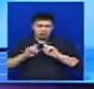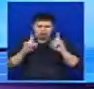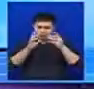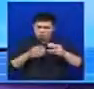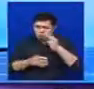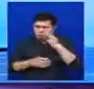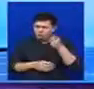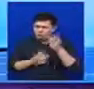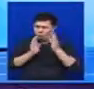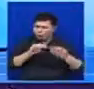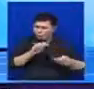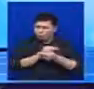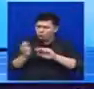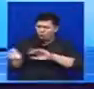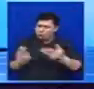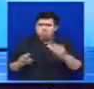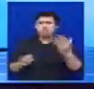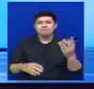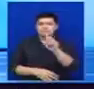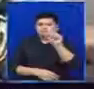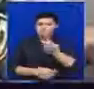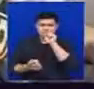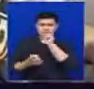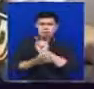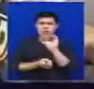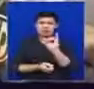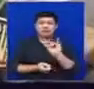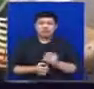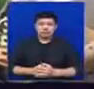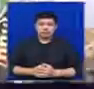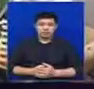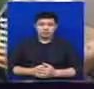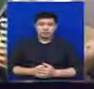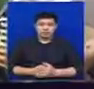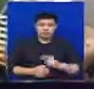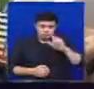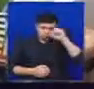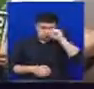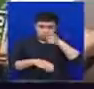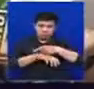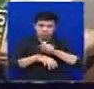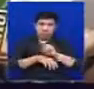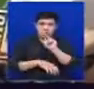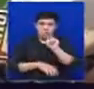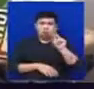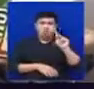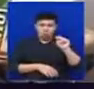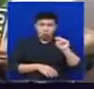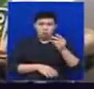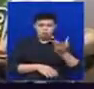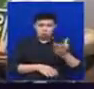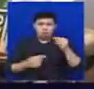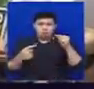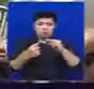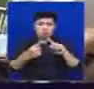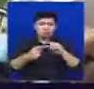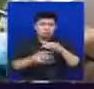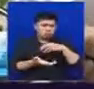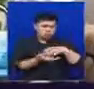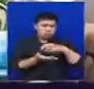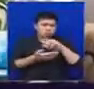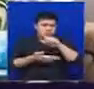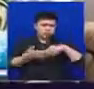ติล่มหรือล้มประชามตินายสุภชัยสมเจริญประธานกกต.นะครับกล่าวย้ำความพร้อมในการจัดออกเสียงประ